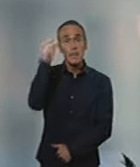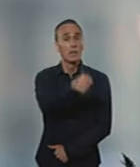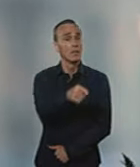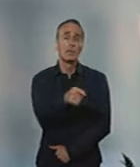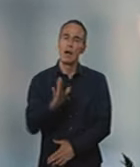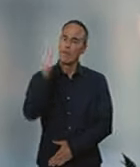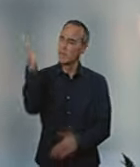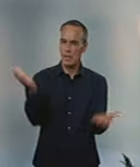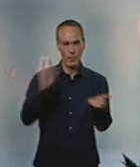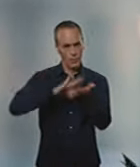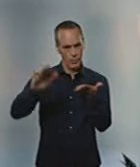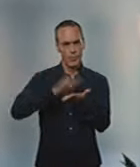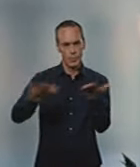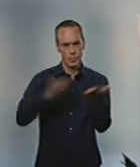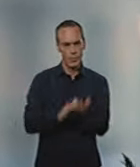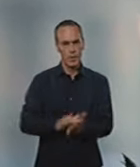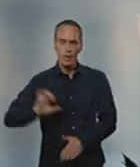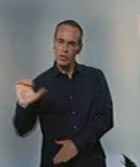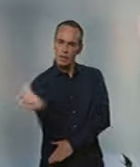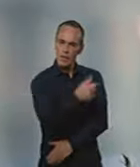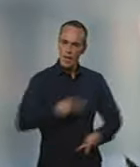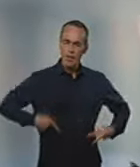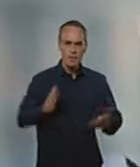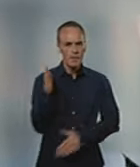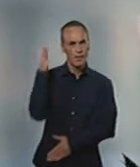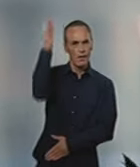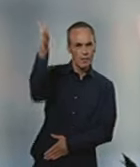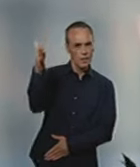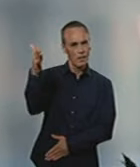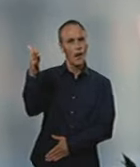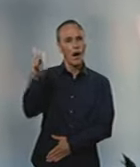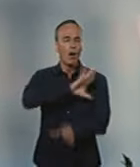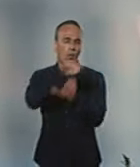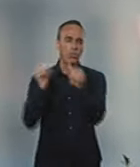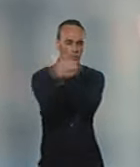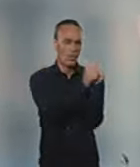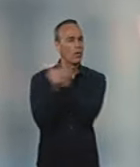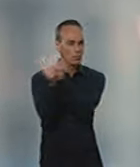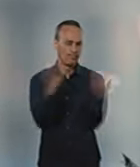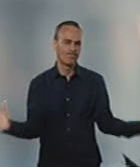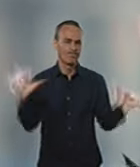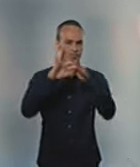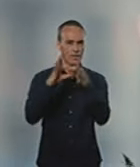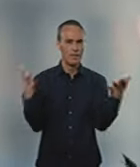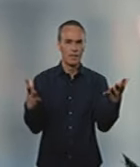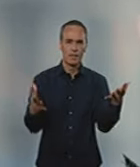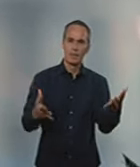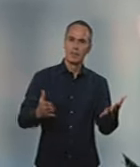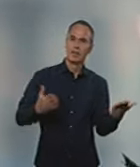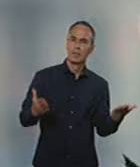pas séparer le destin de chacun du destin de tous il n'y a pas d'un côté des destins